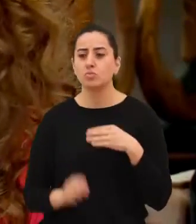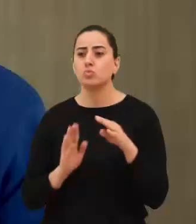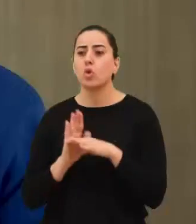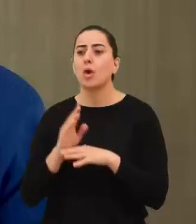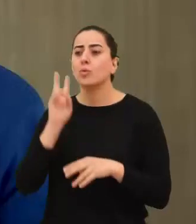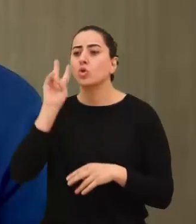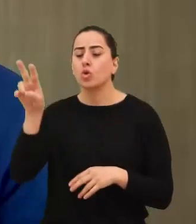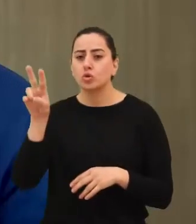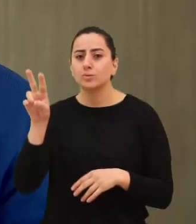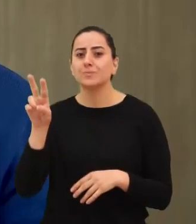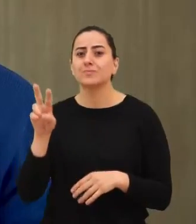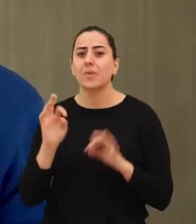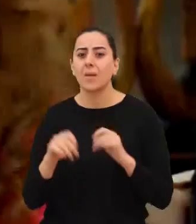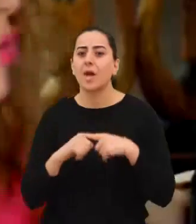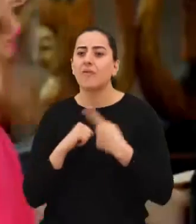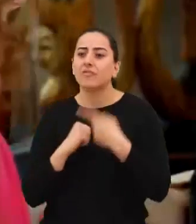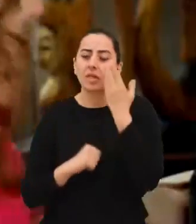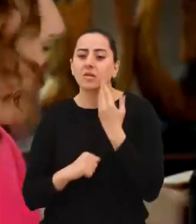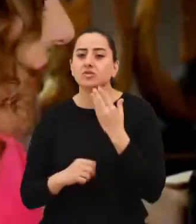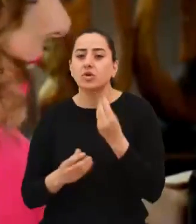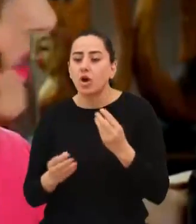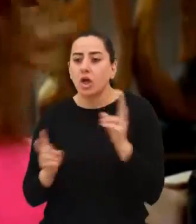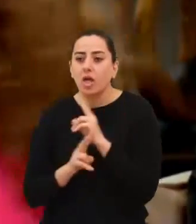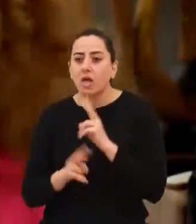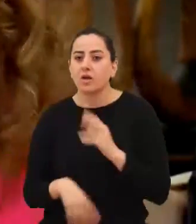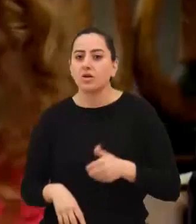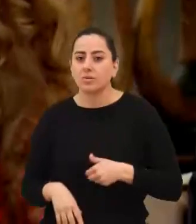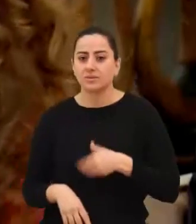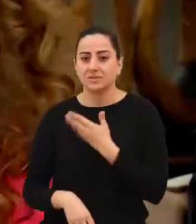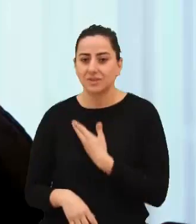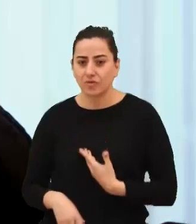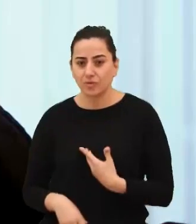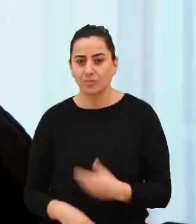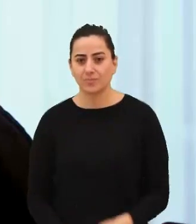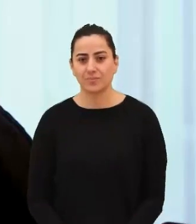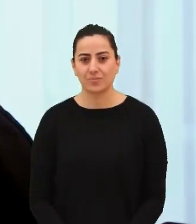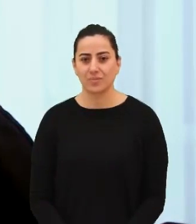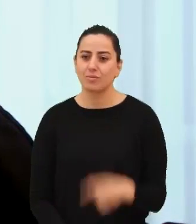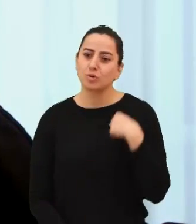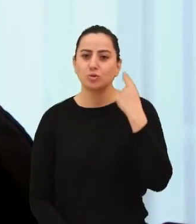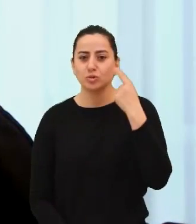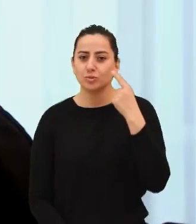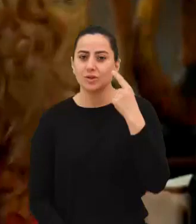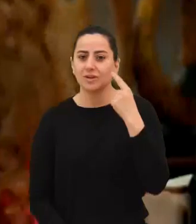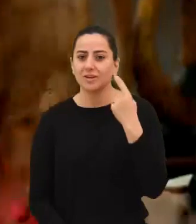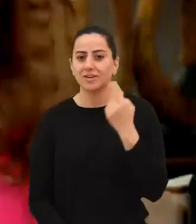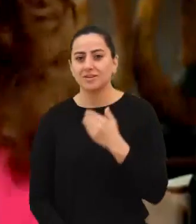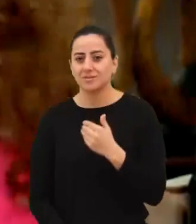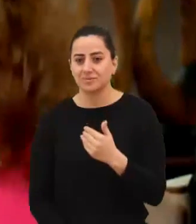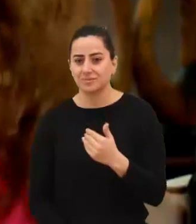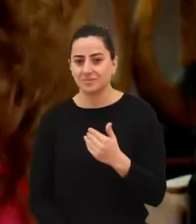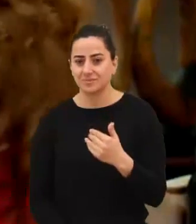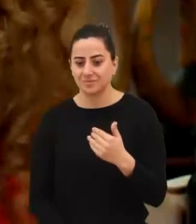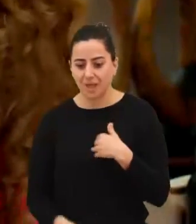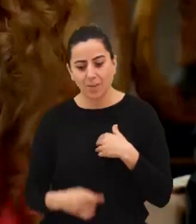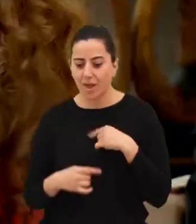izledim. Aslında her hafta izliyorum. Ayrıca çok komik, çok eğlenceli bir program yani. Ben de düşündüm, dedim ki ben kendi kendime de